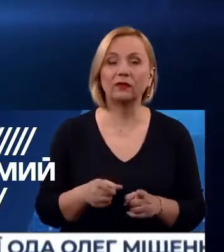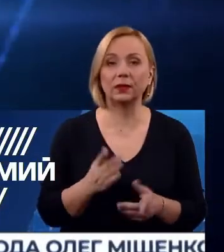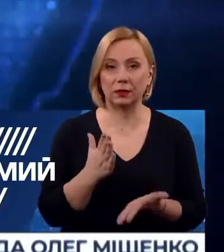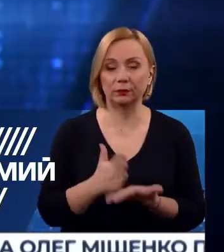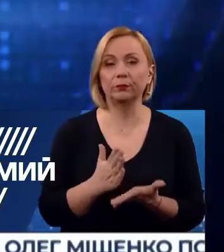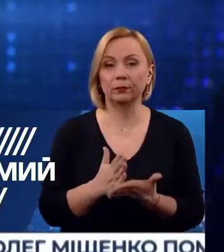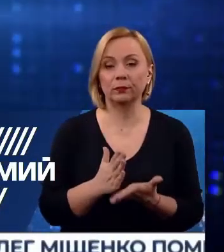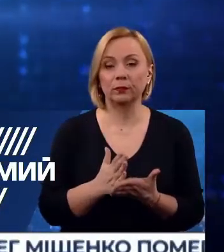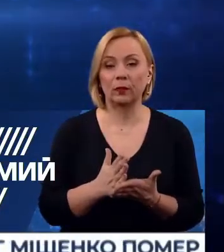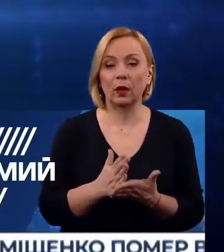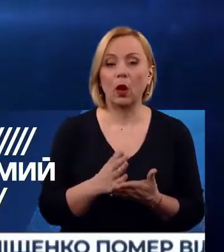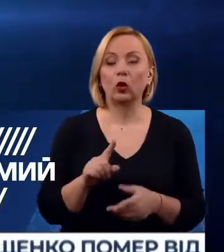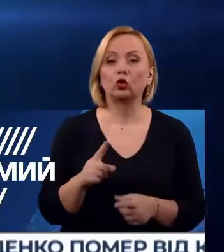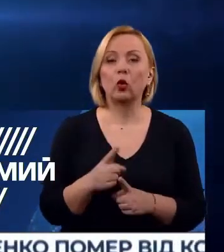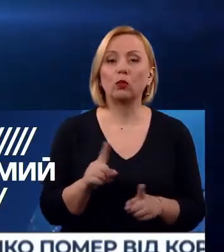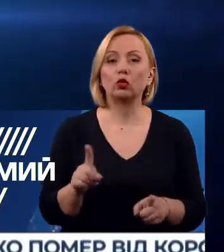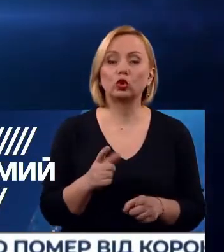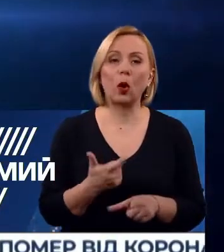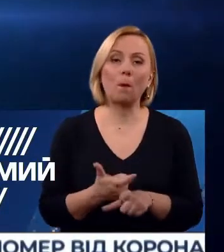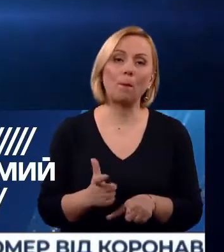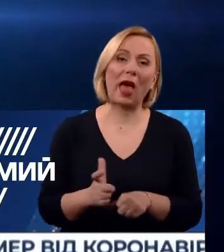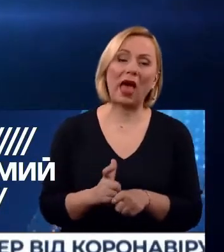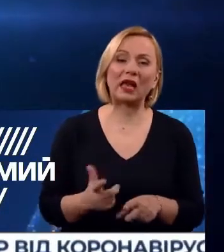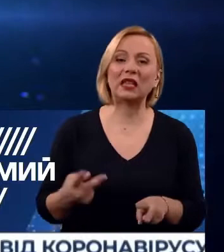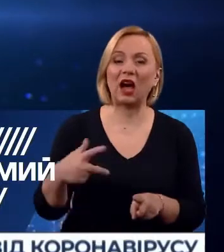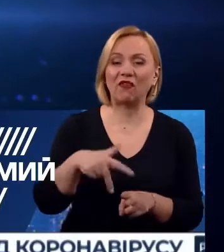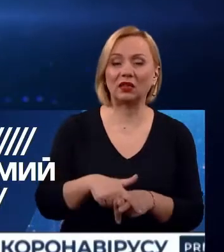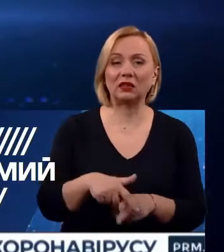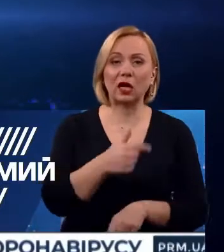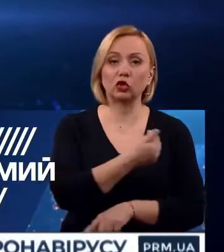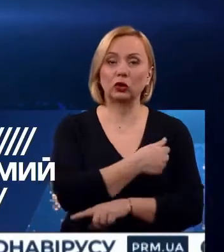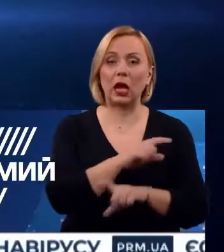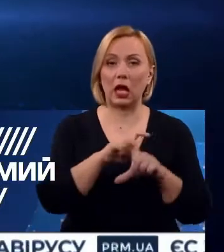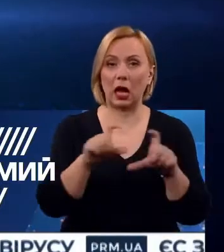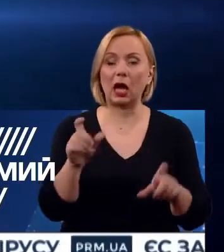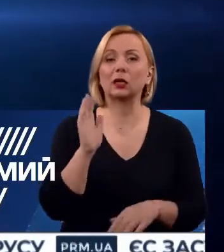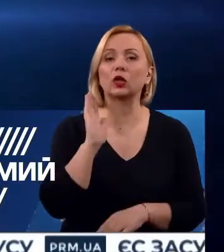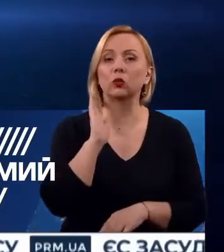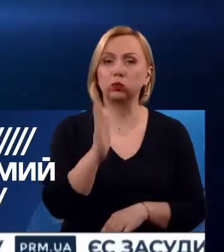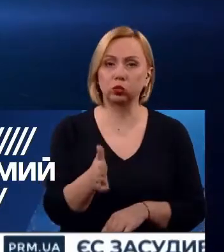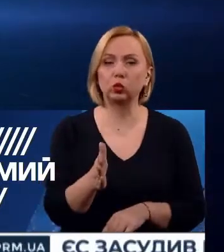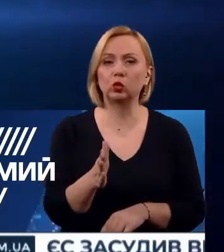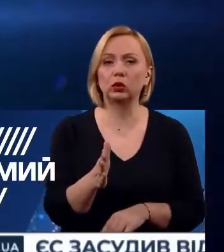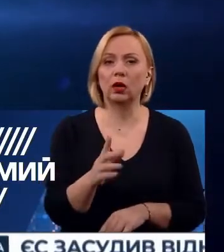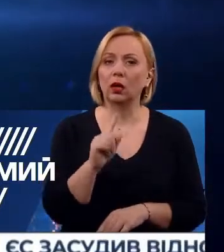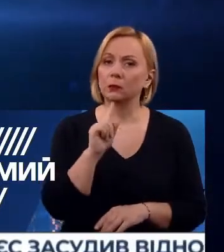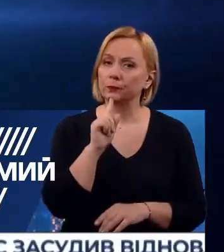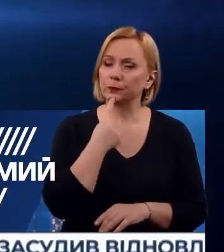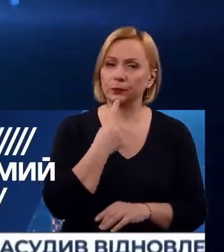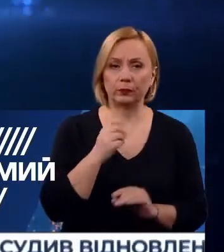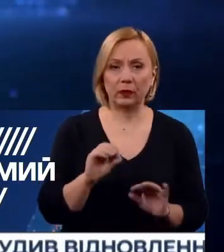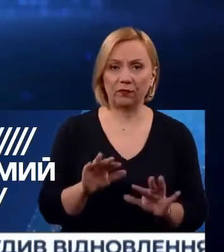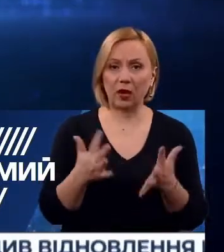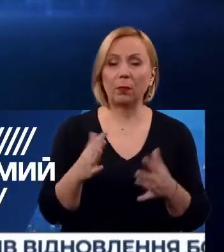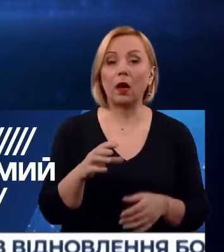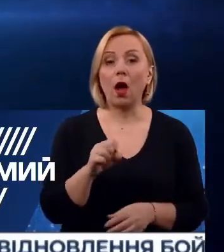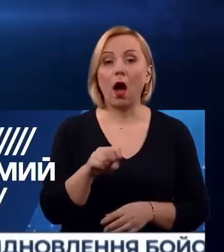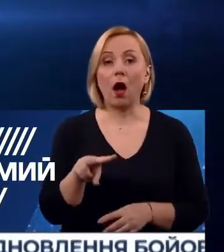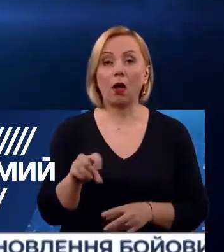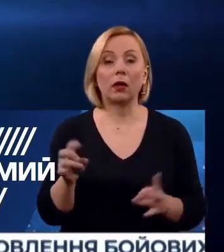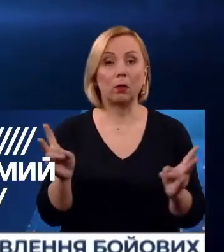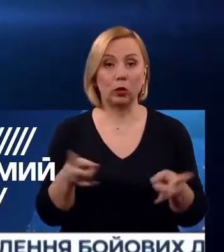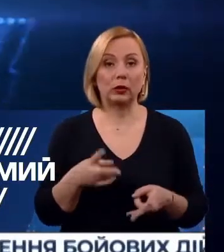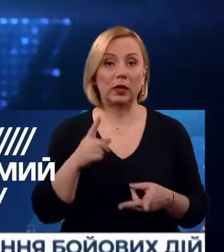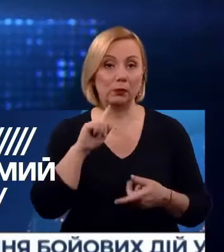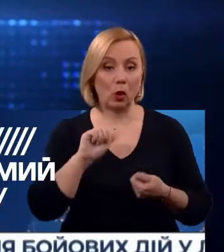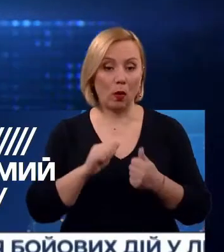місце, тому що перевантажені лікарні будуть складними важкими випадками, але потрібно